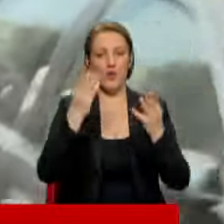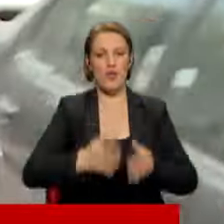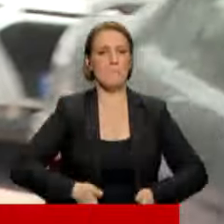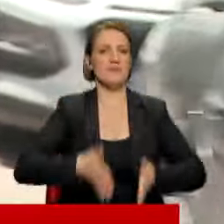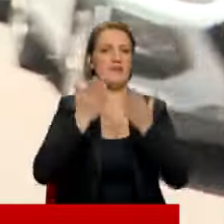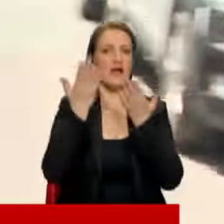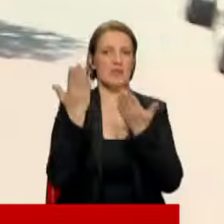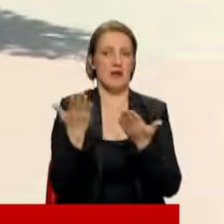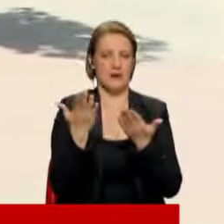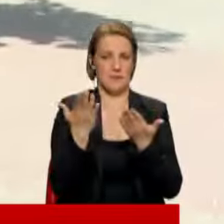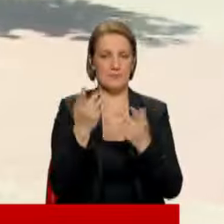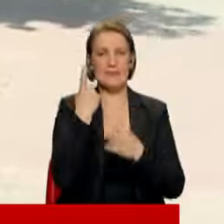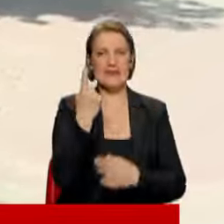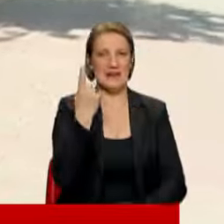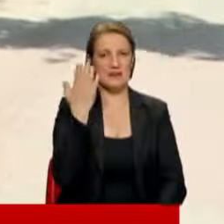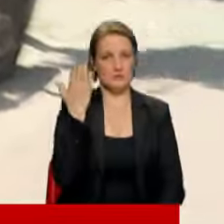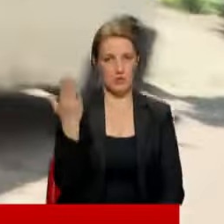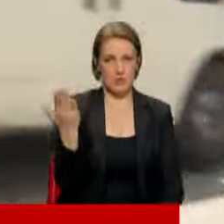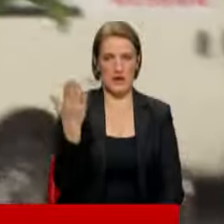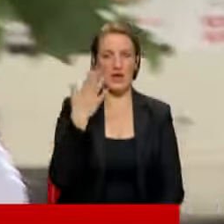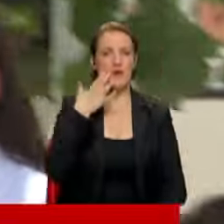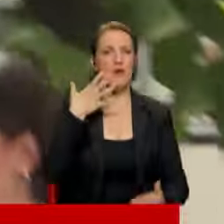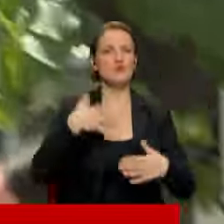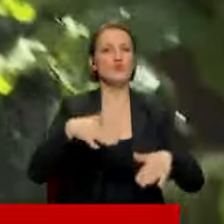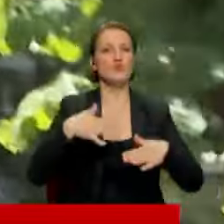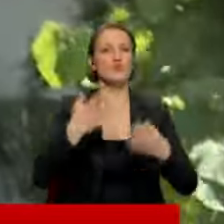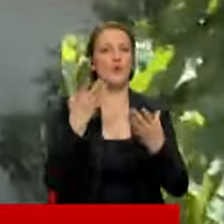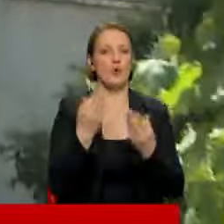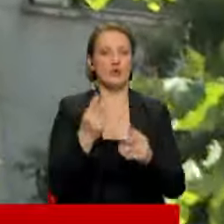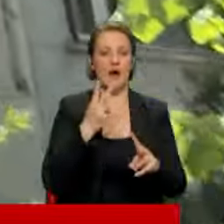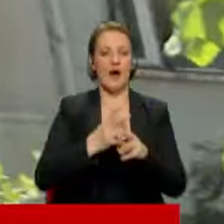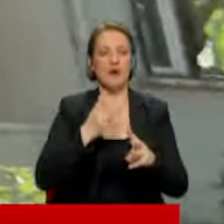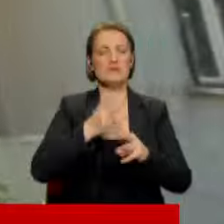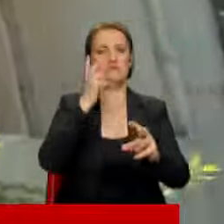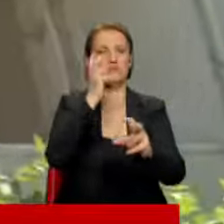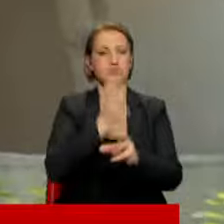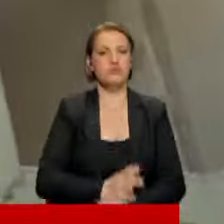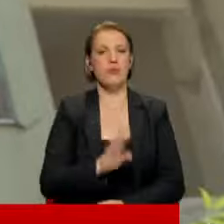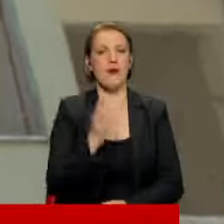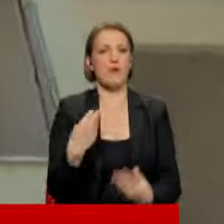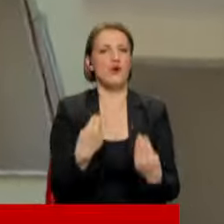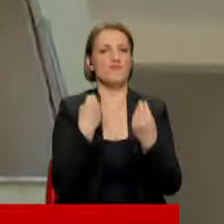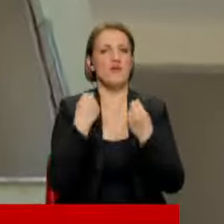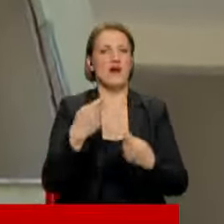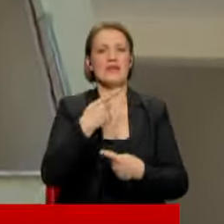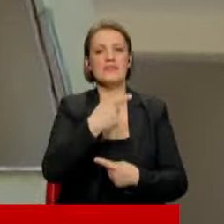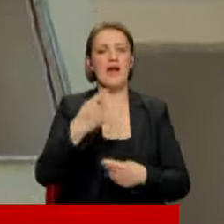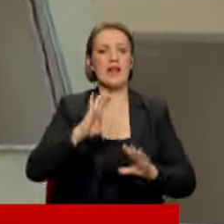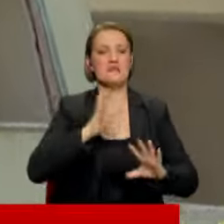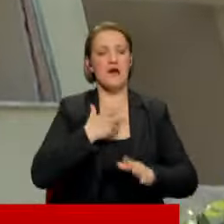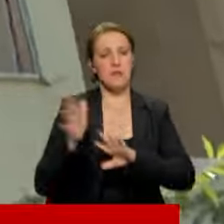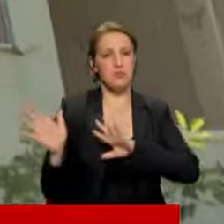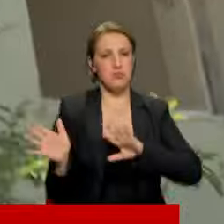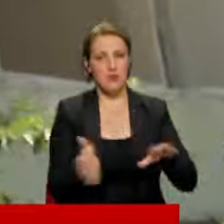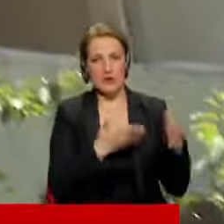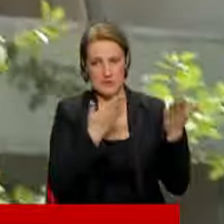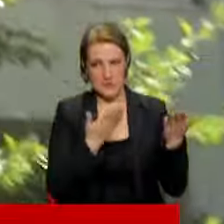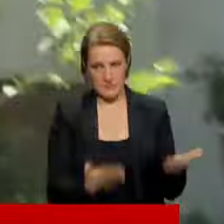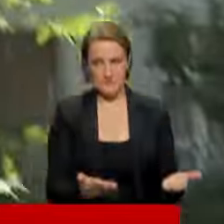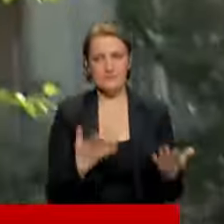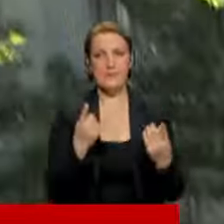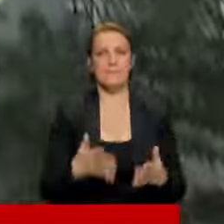binalar bir tanesi de burada çürük olduğu için acil tahliye raporu verildi Daire sahipleri çıkarıldı